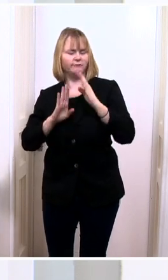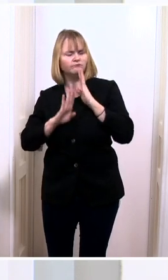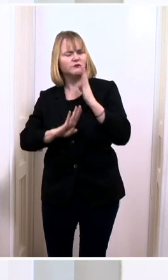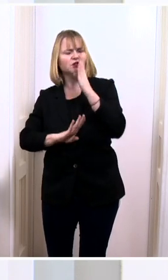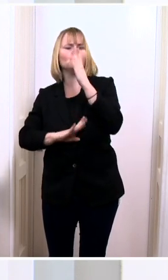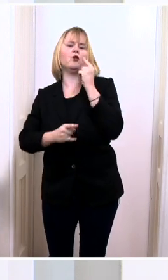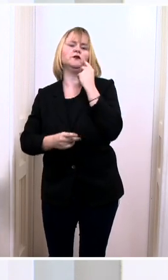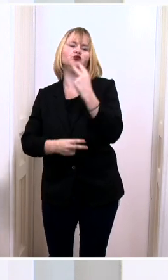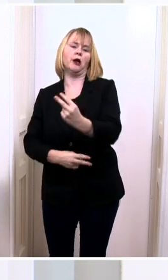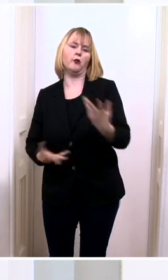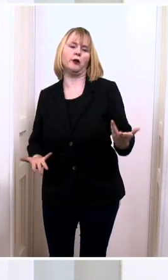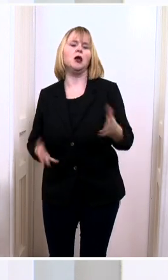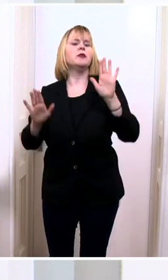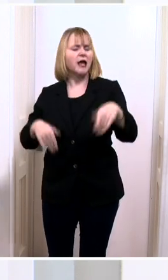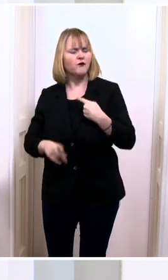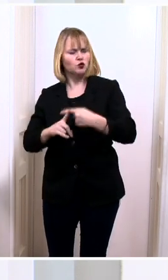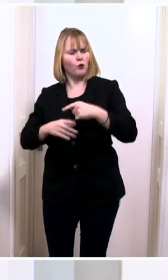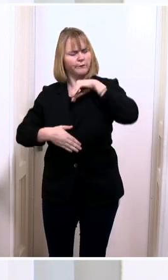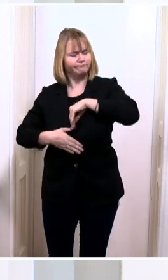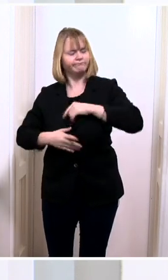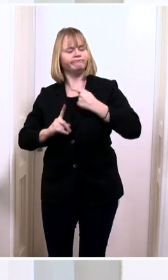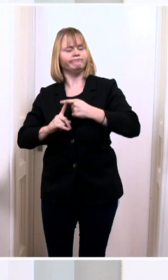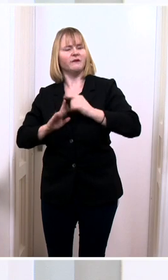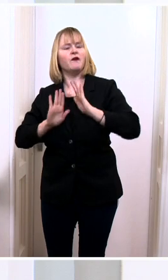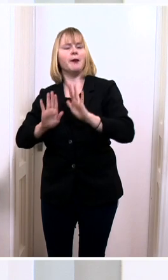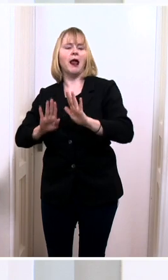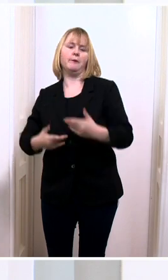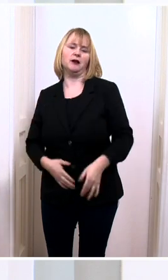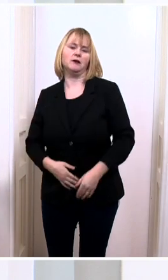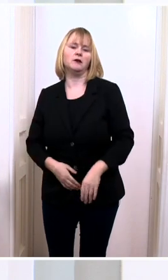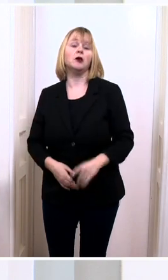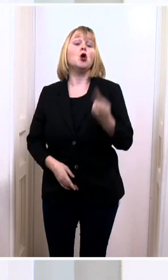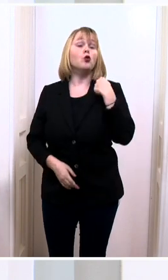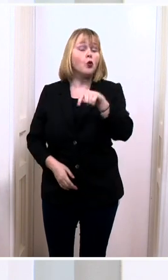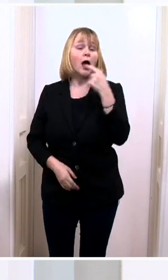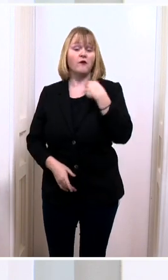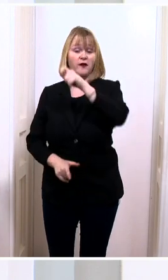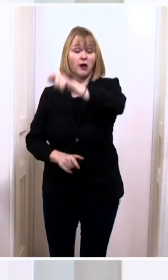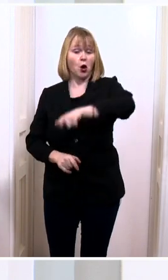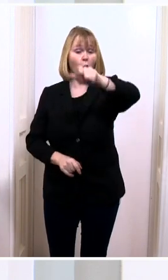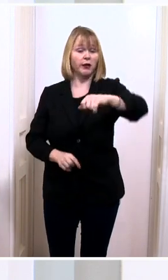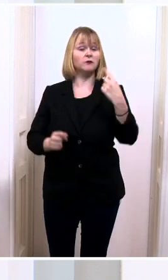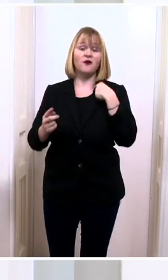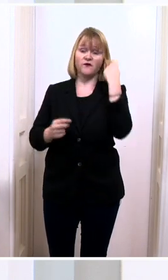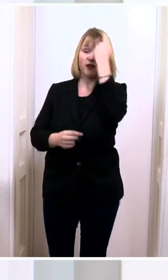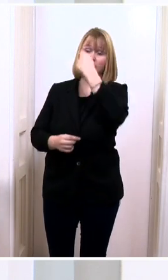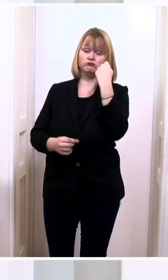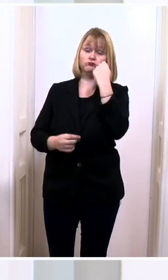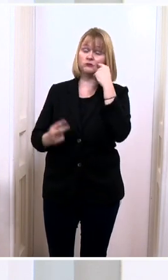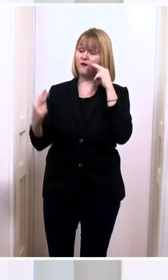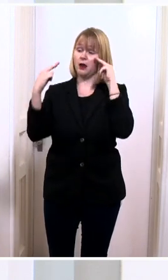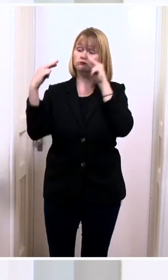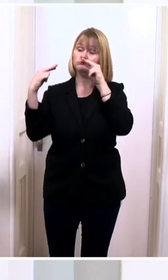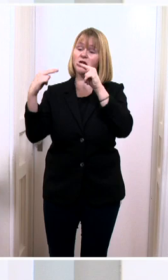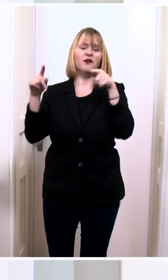und zuversichtlich sein können. Insbesondere dann, wenn wir uns auf Augenhöhe begegnen, im Austausch bleiben und am